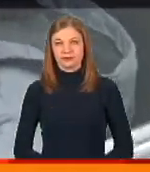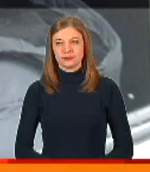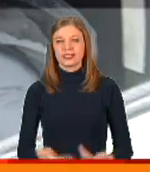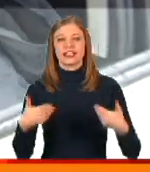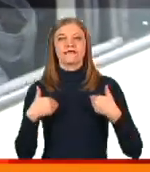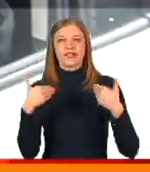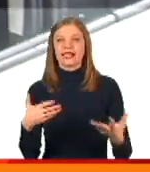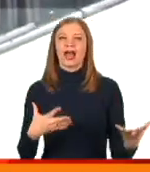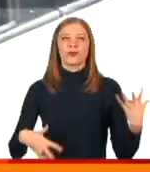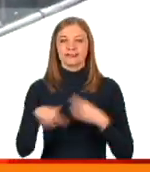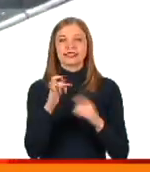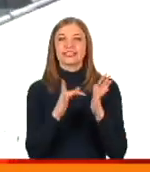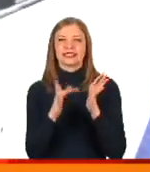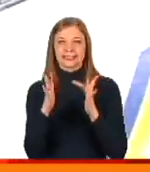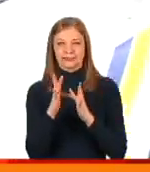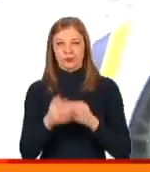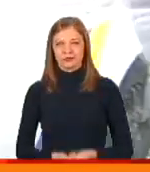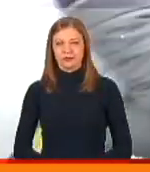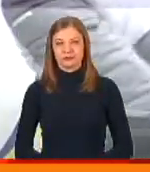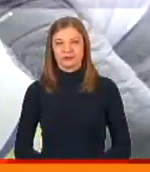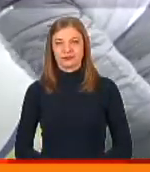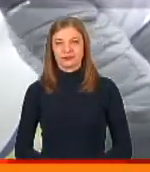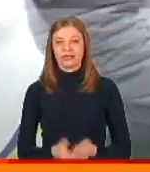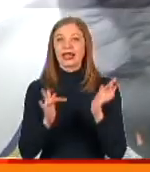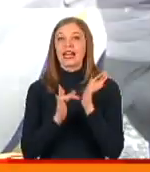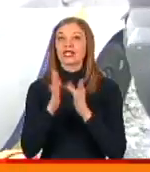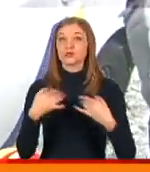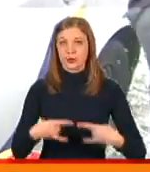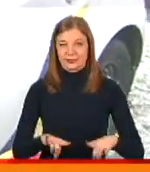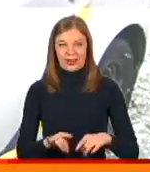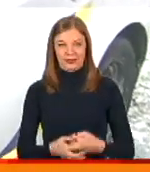Вітаю всіх з Різдвом Христовим! Христос народився!